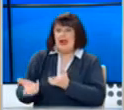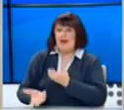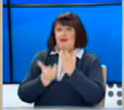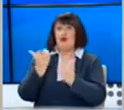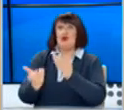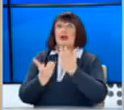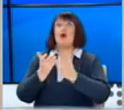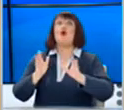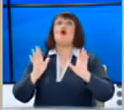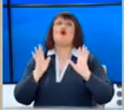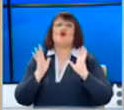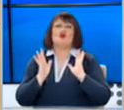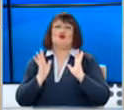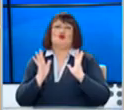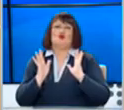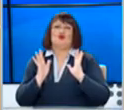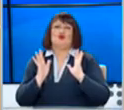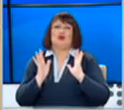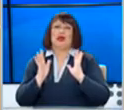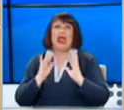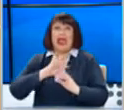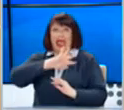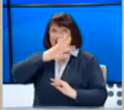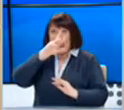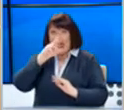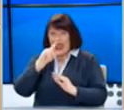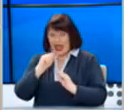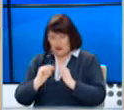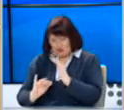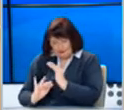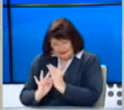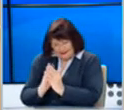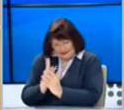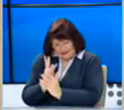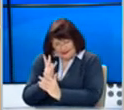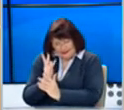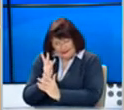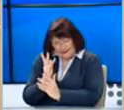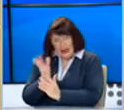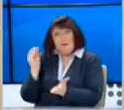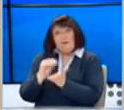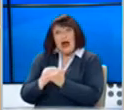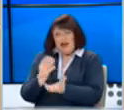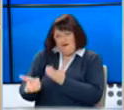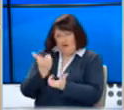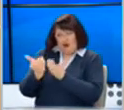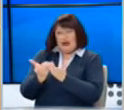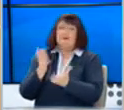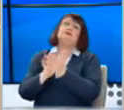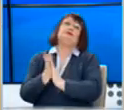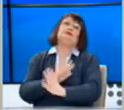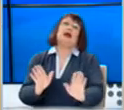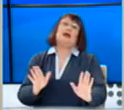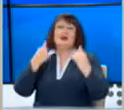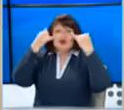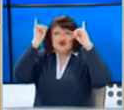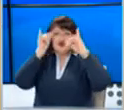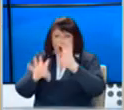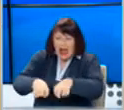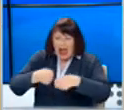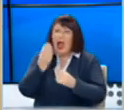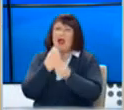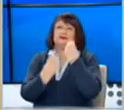ότου το δέντρο φτάσει σε αναπαραγωγική ηλικία. Εάν δεν ξανακαεί ένα πευκό δάσος ή δεν μπουν ζώα μέσα να το